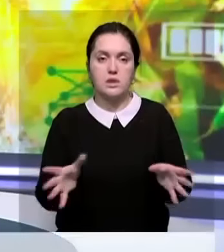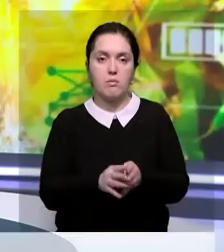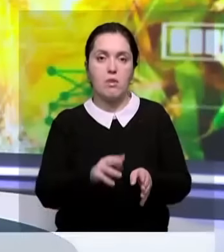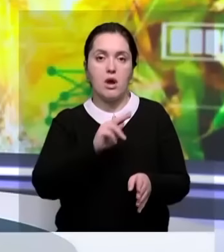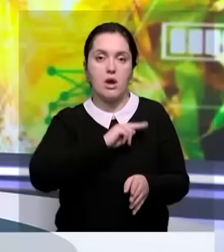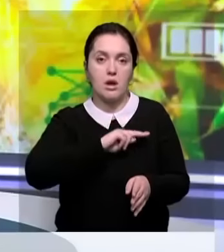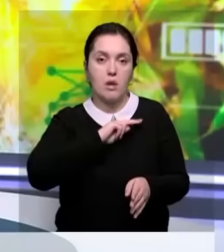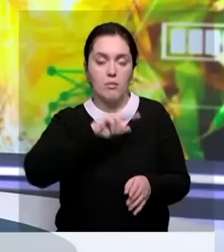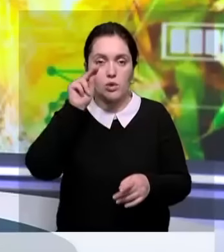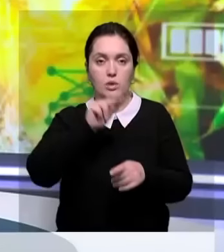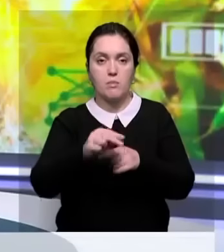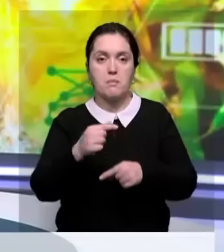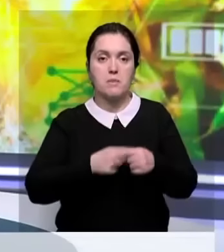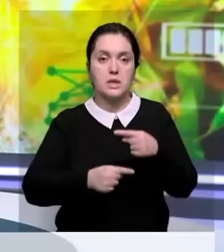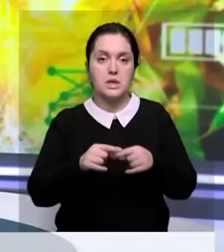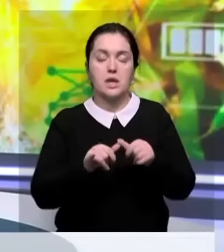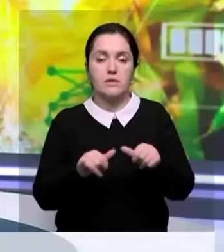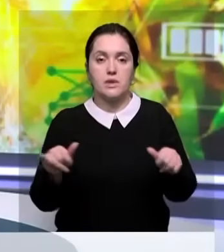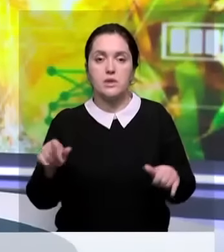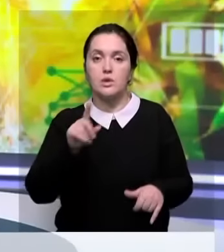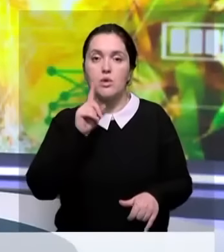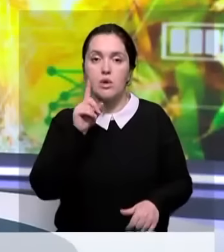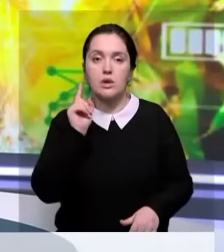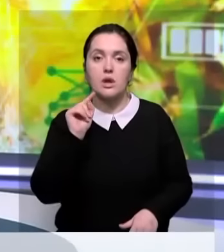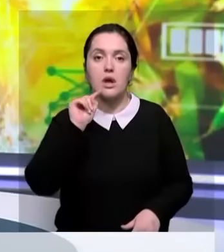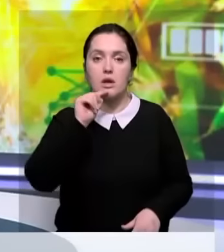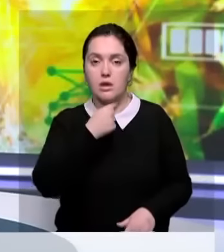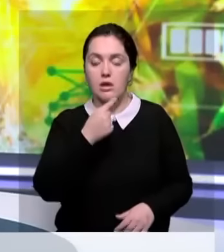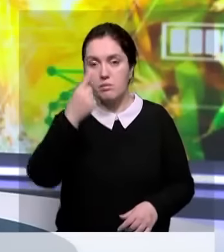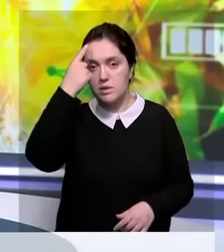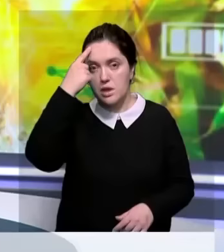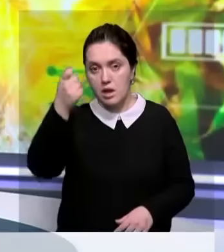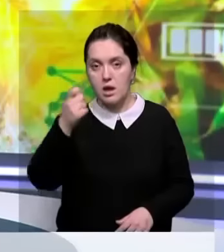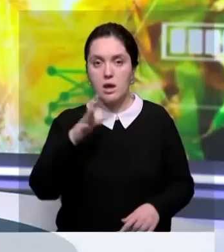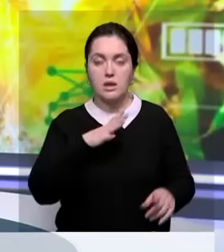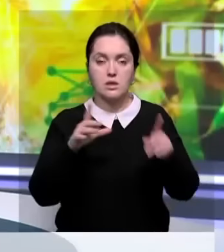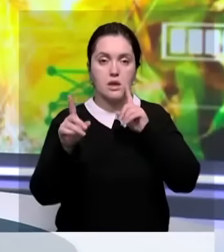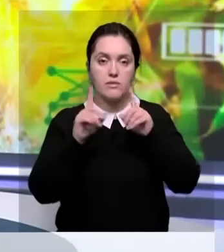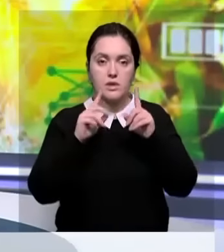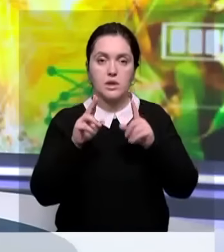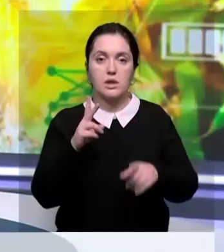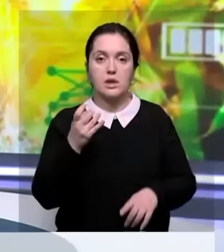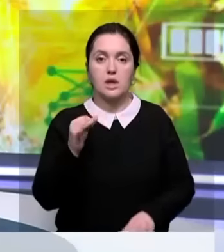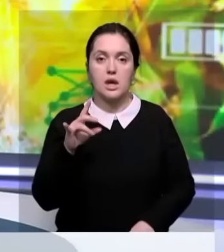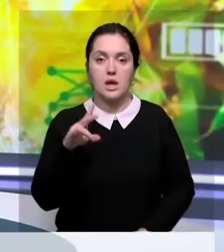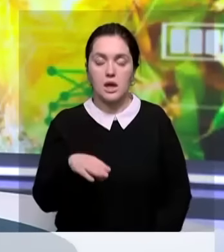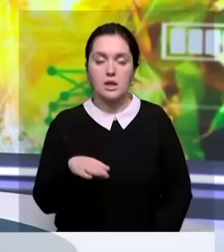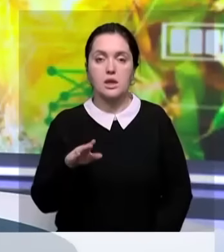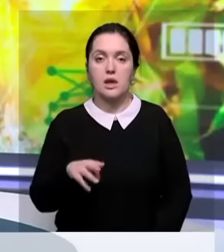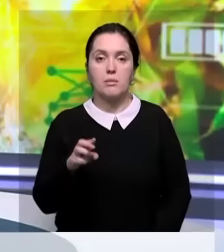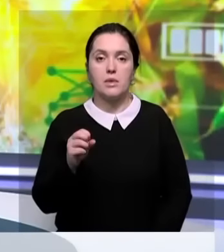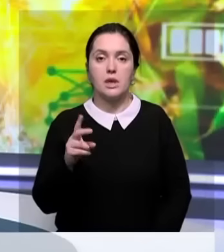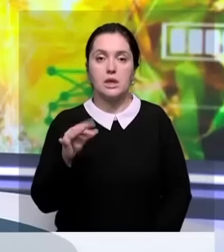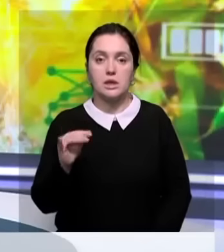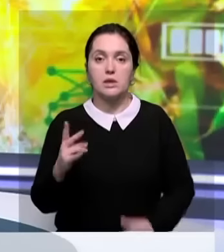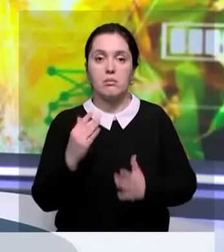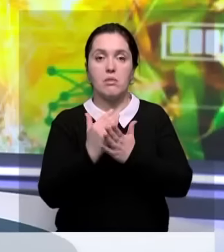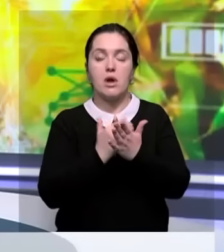совместной работе в сфере науки и бизнеса для развития зеленой экономики. Об этом стороны заявили в ходе конференции программы «Клайнт» в